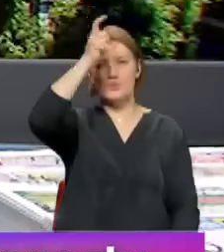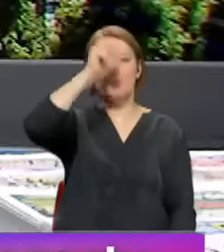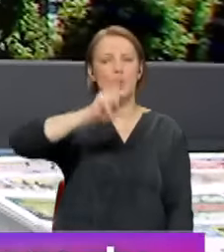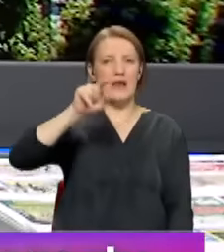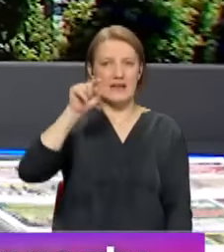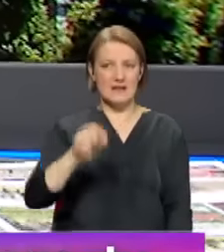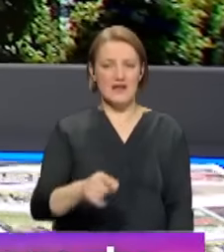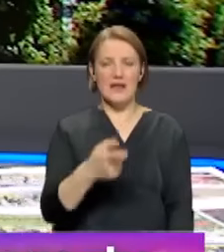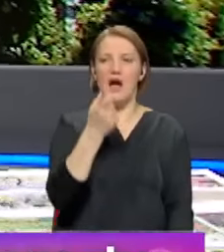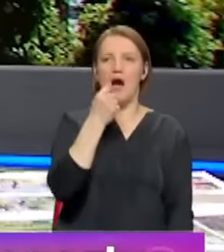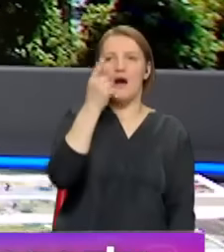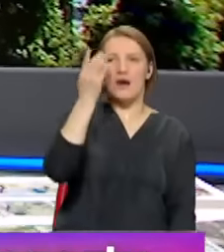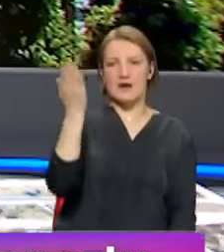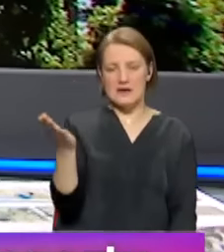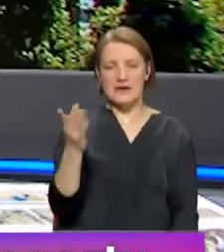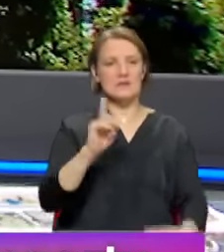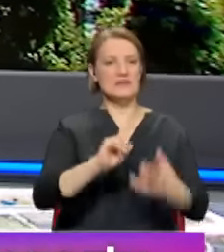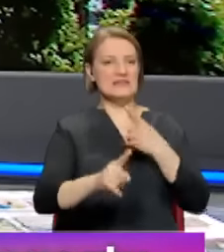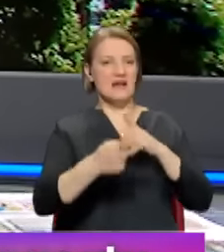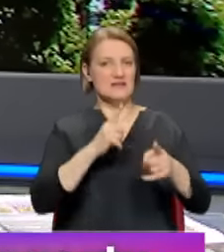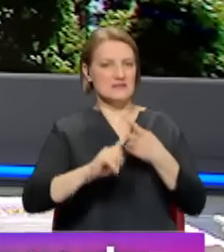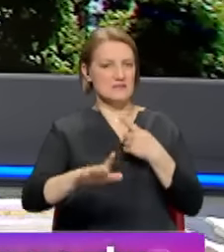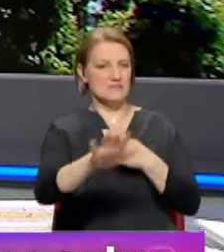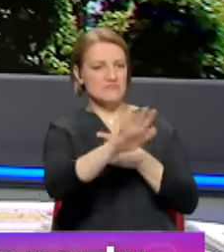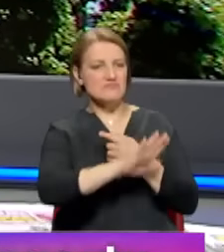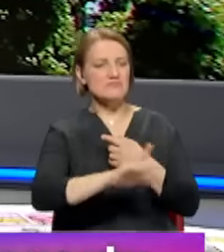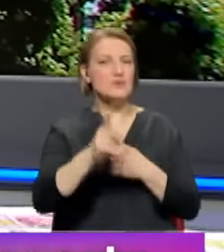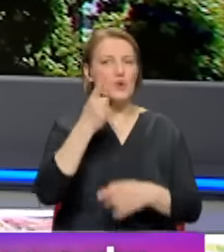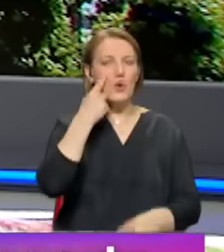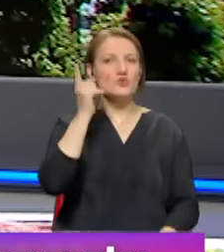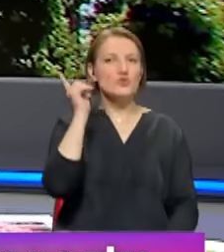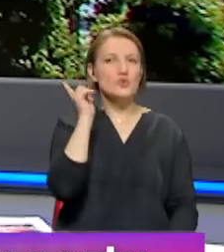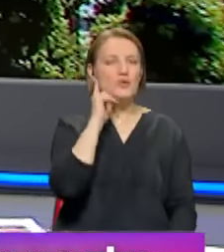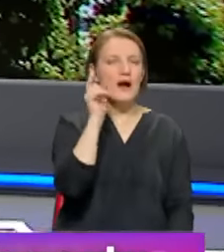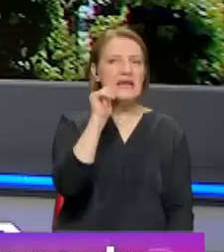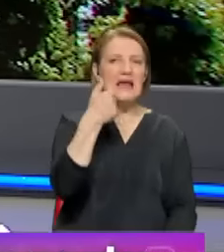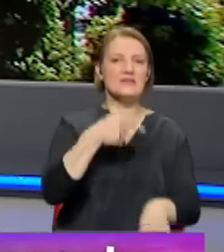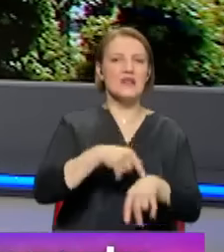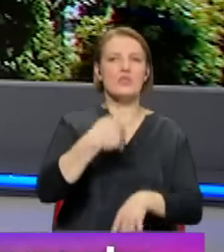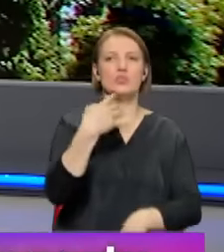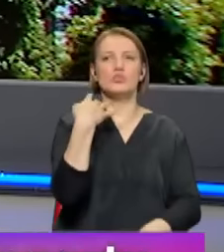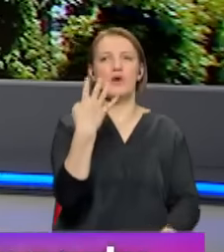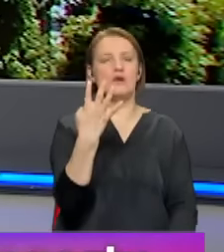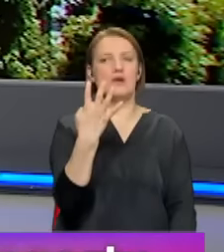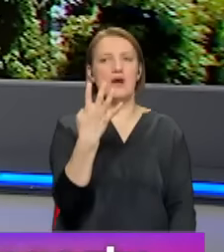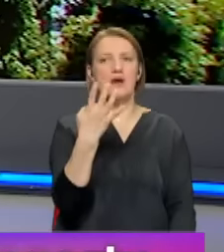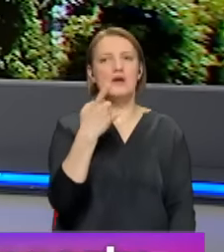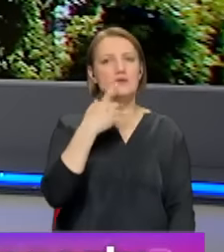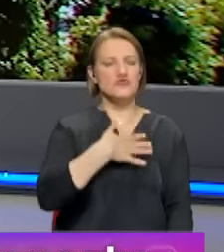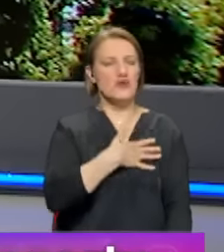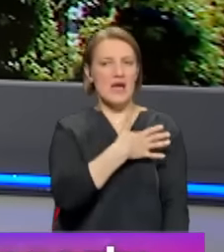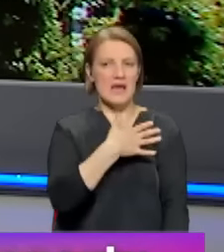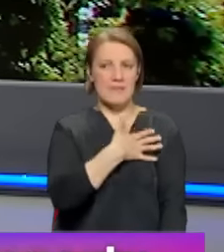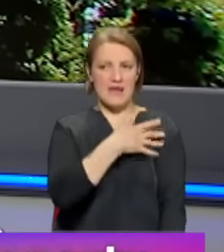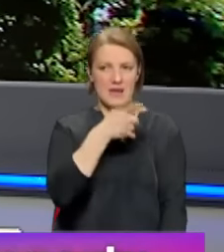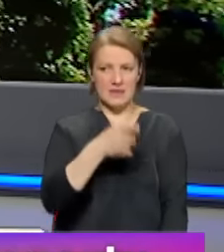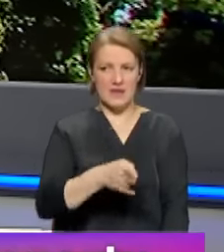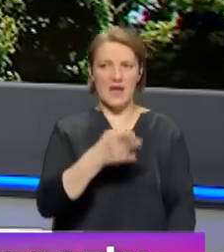Türkiye'nin, Ankara'nın, siyasetin gözü kulağı yarın saat 16'da Cumhuriyet Halk